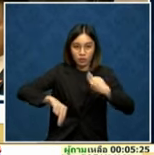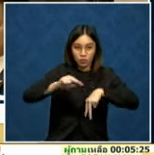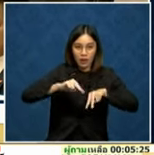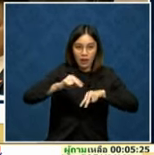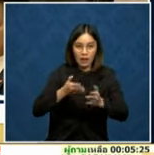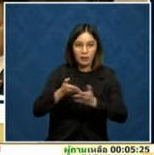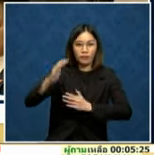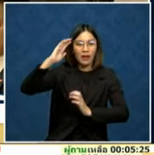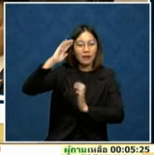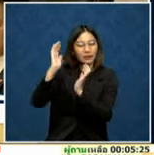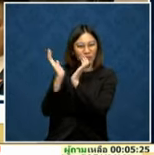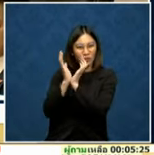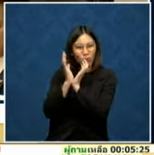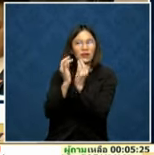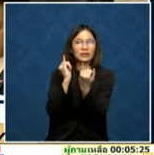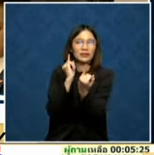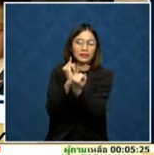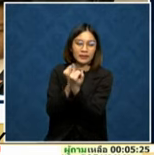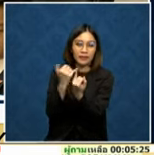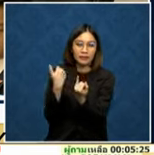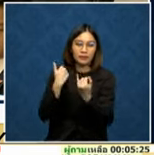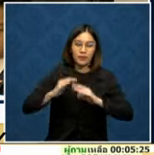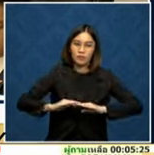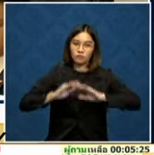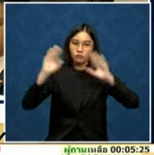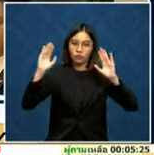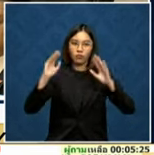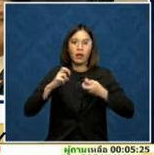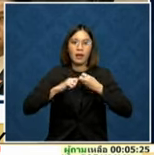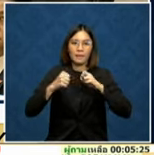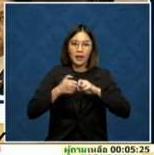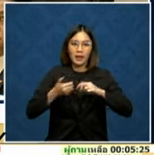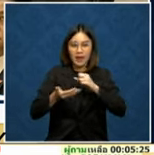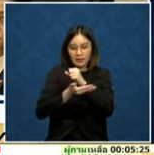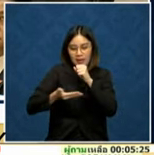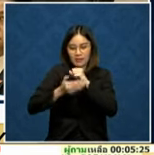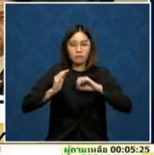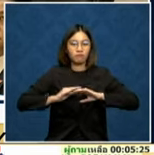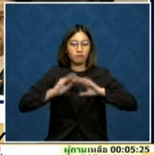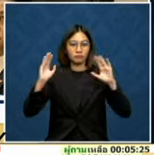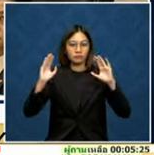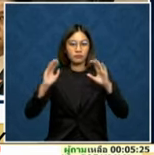หอกฟ่ายตำรวจอย่ใกลช Boy'sทจะขัจริหายเศษตจนี้ออกไป